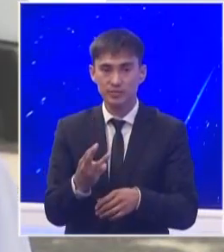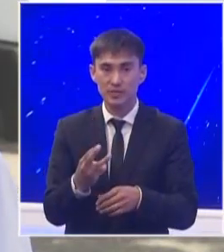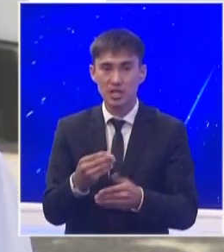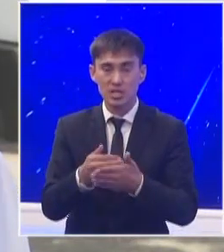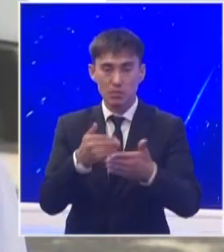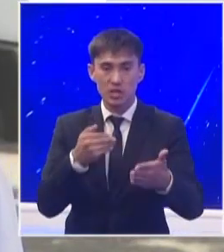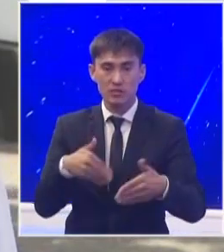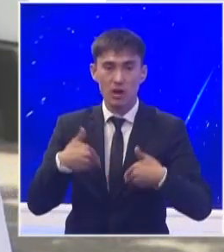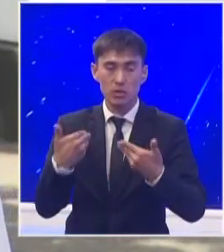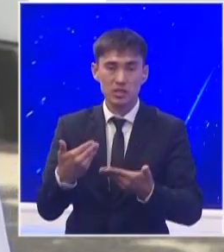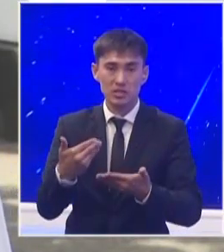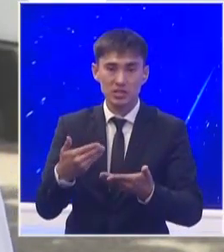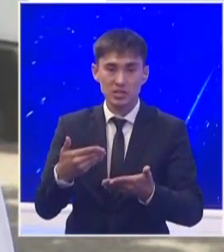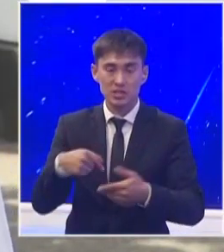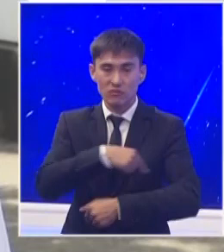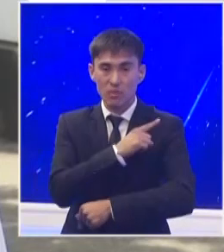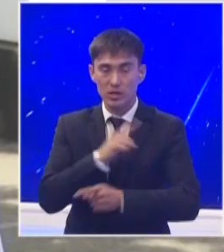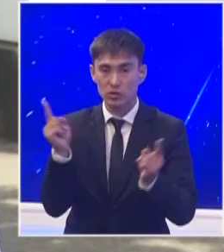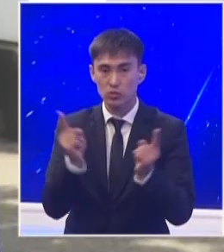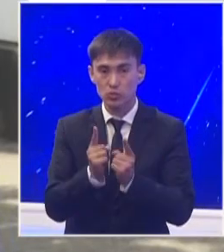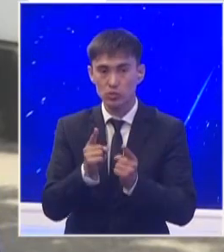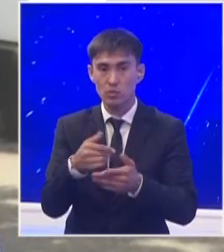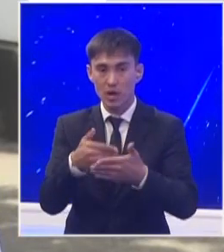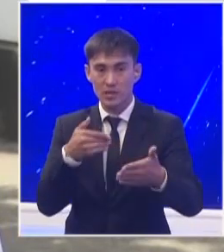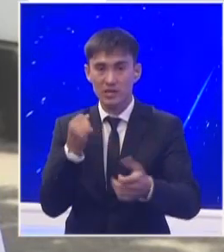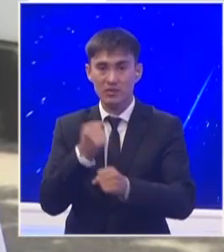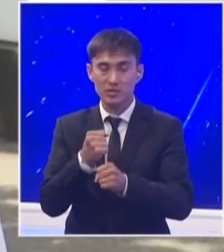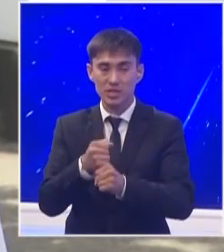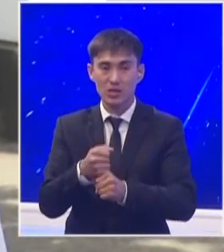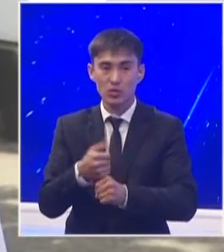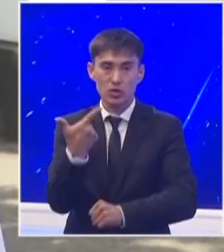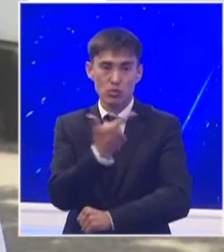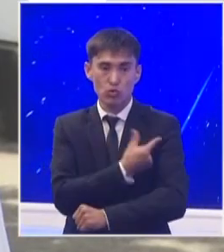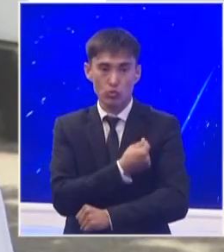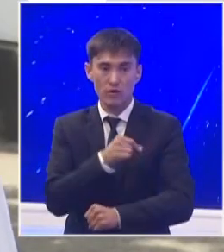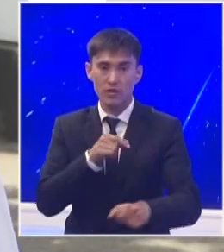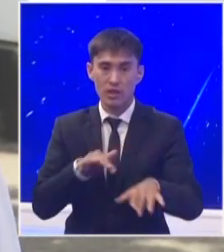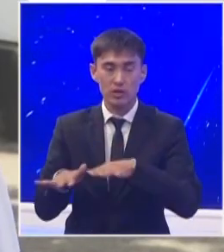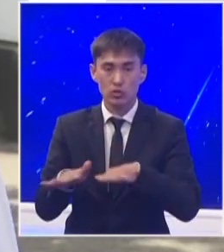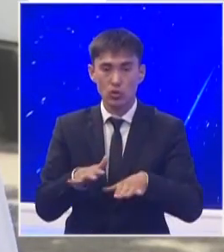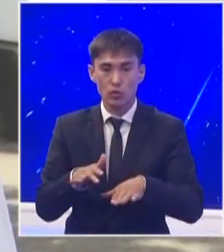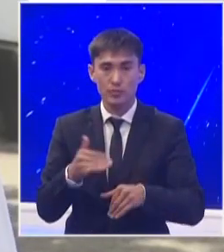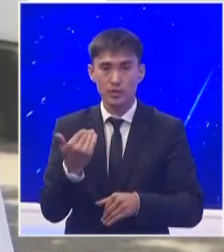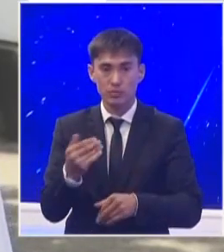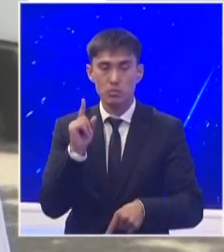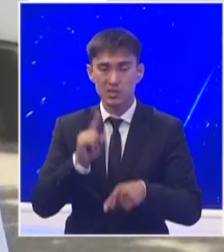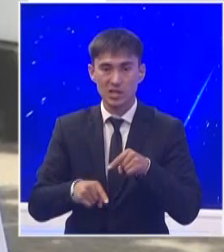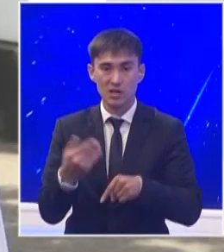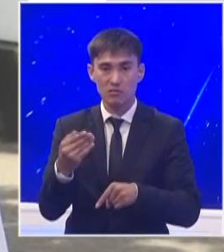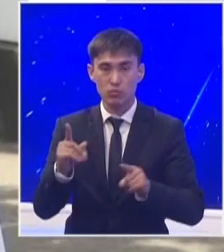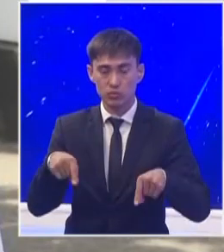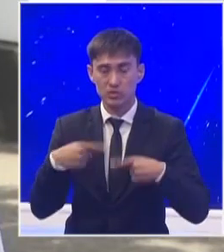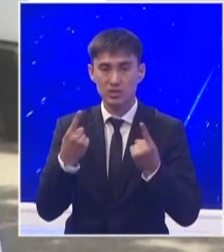чем раньше вы обратитесь, тем ранее сделают вам эту иммунопрофилактику, и тем быстрее